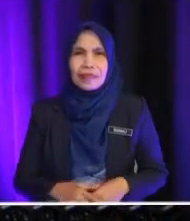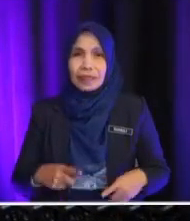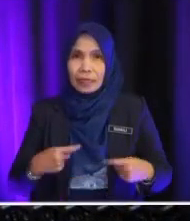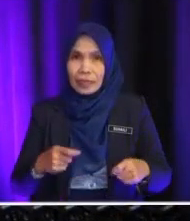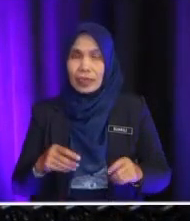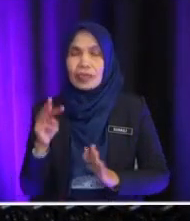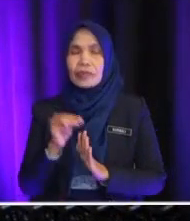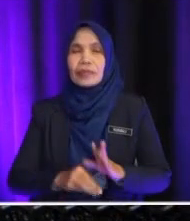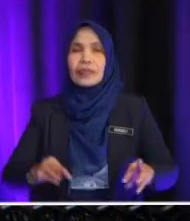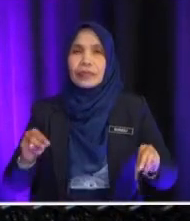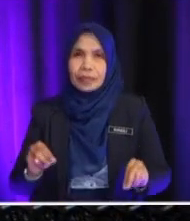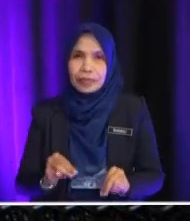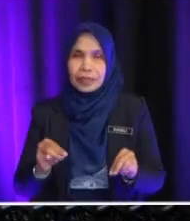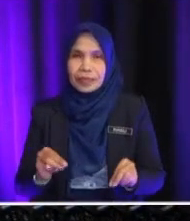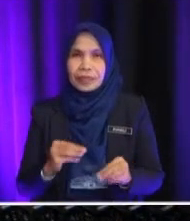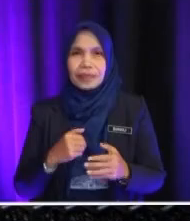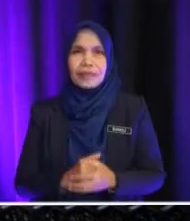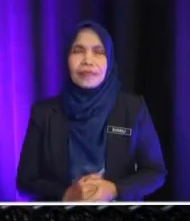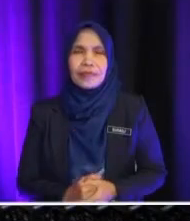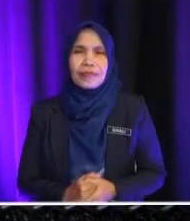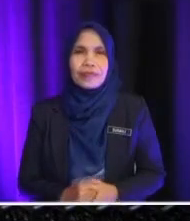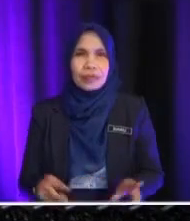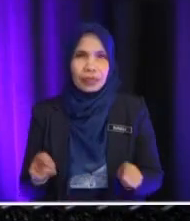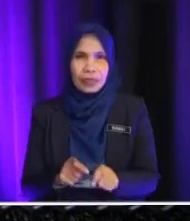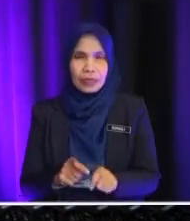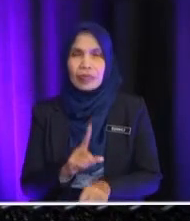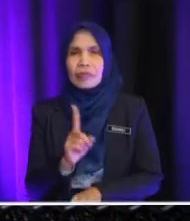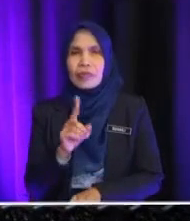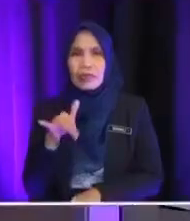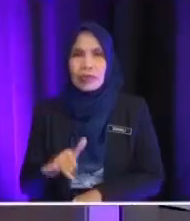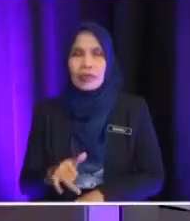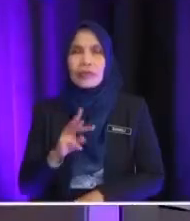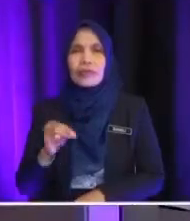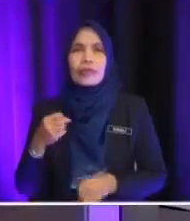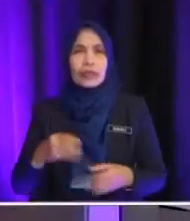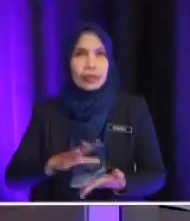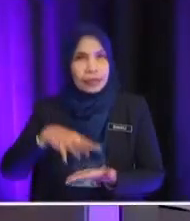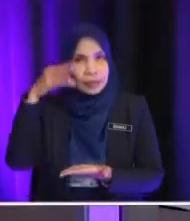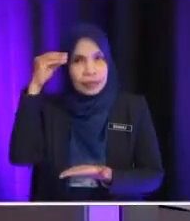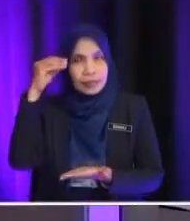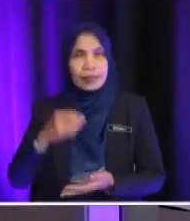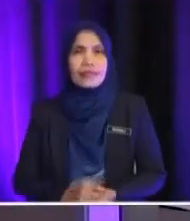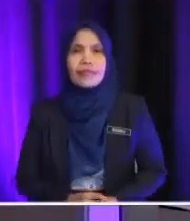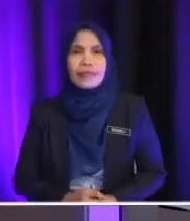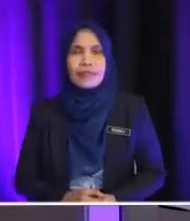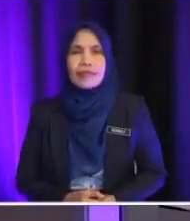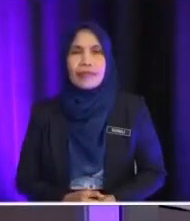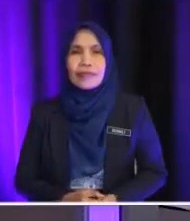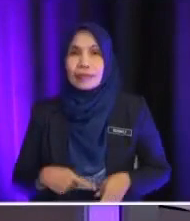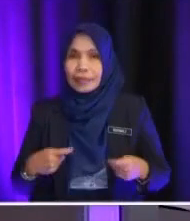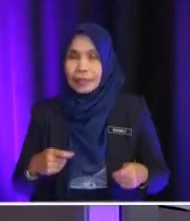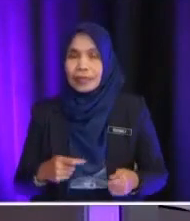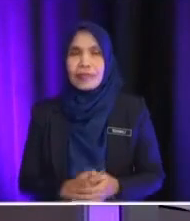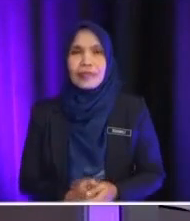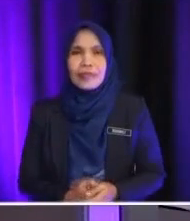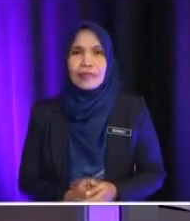memasak. Okey. Seperti mana yang murid-murid sudah belajar sebelum ni, teknik memasak dalam kompetensi unit 2